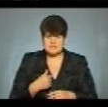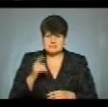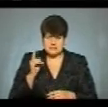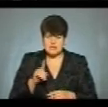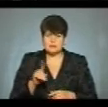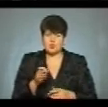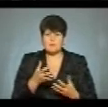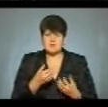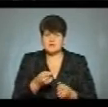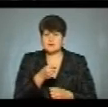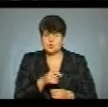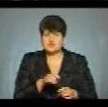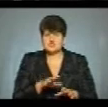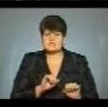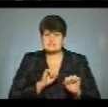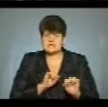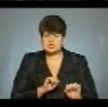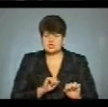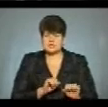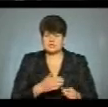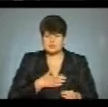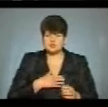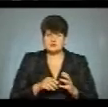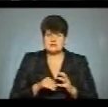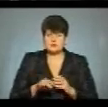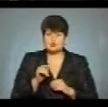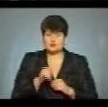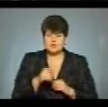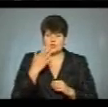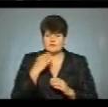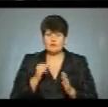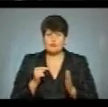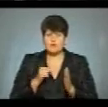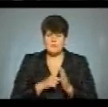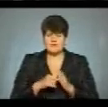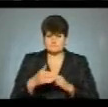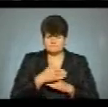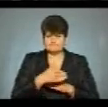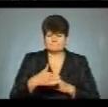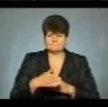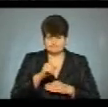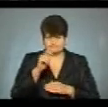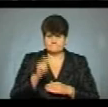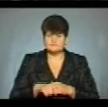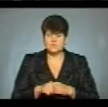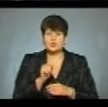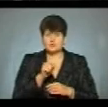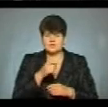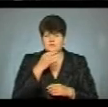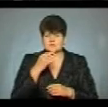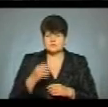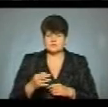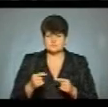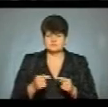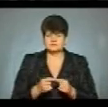про прийняте його рішення захищати, боронити нашу землю тільки тоді, коли він попав уже на передок. Аж тільки тоді він признався